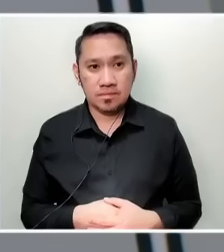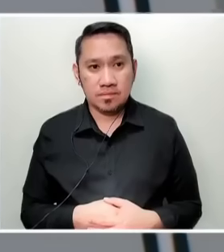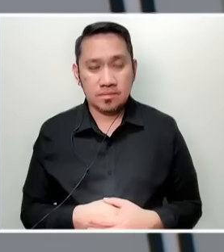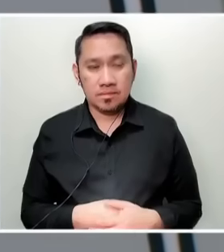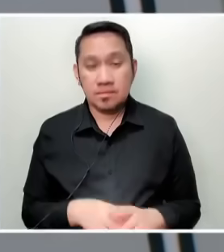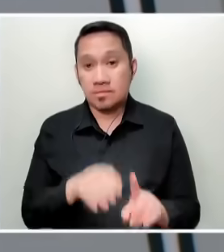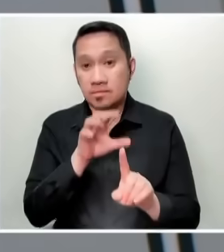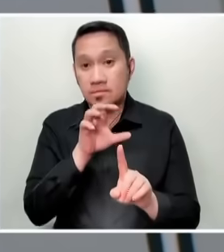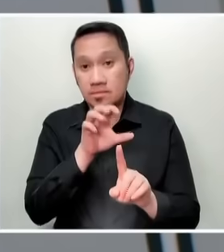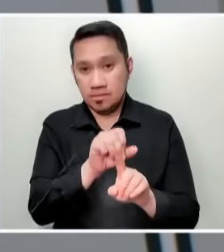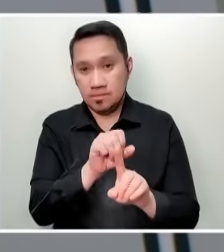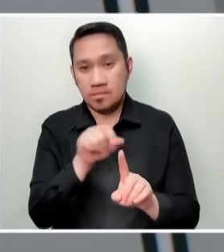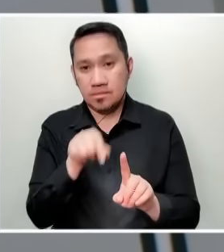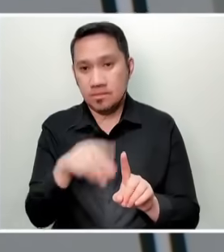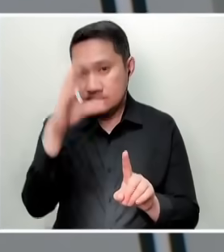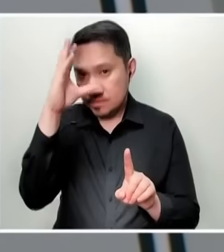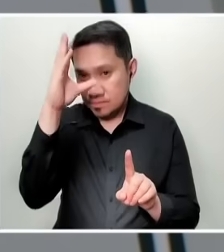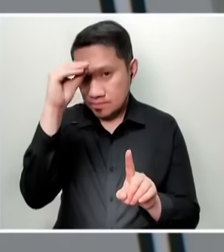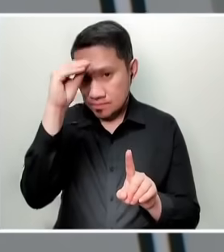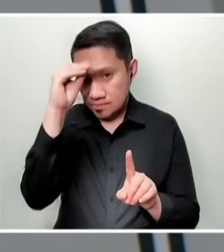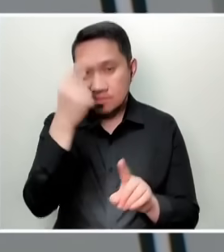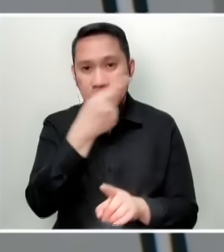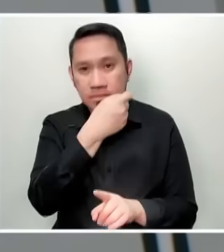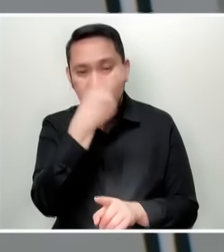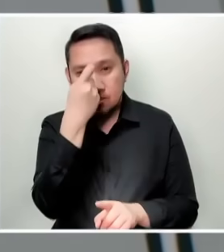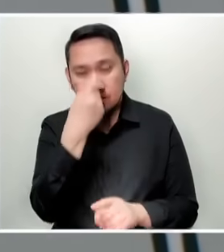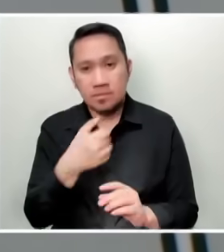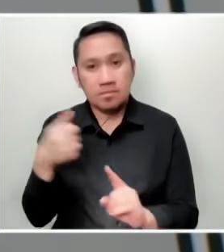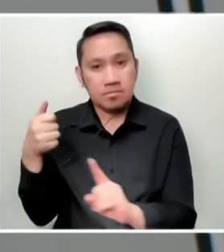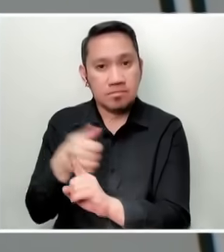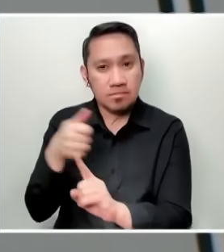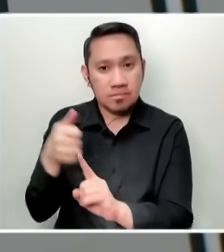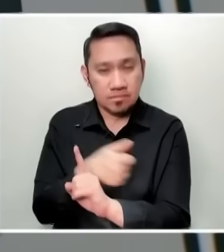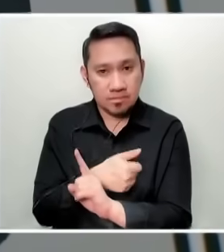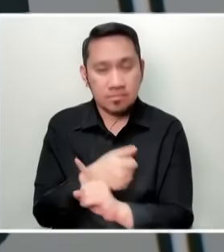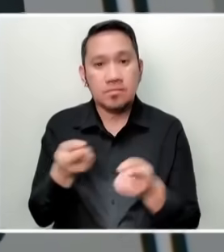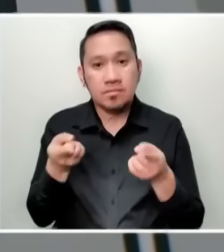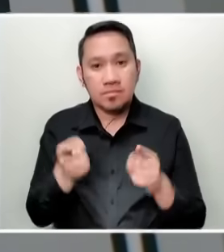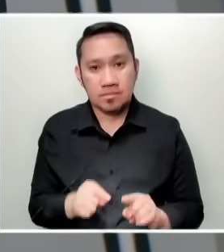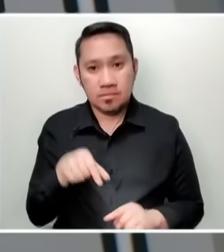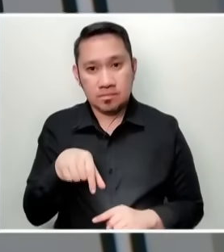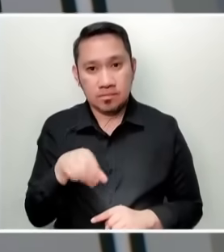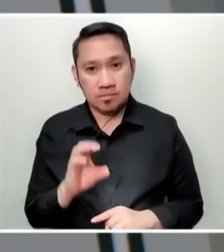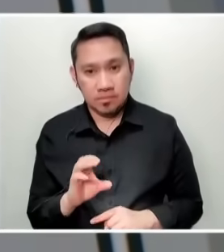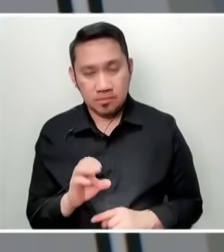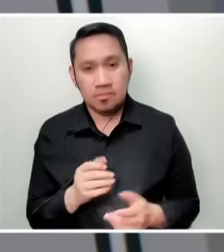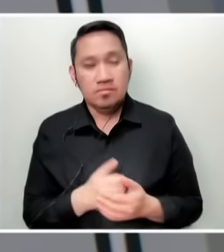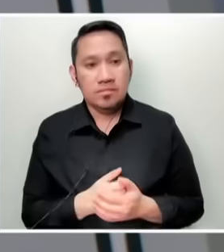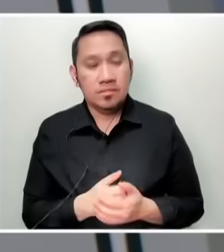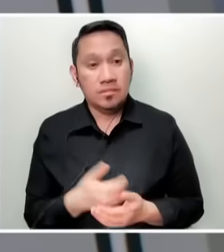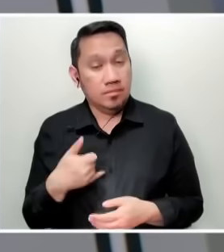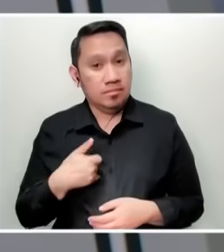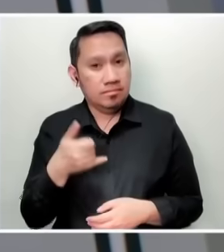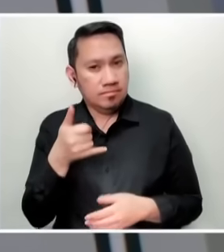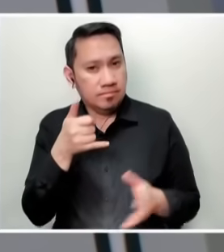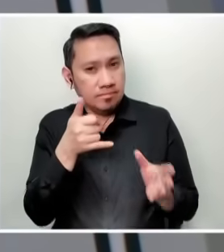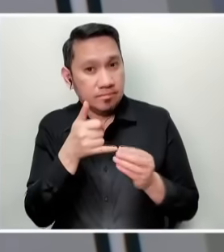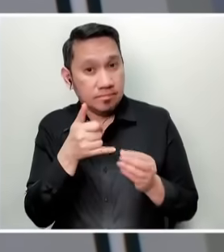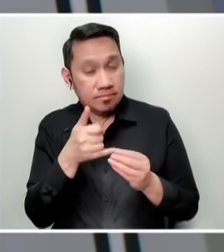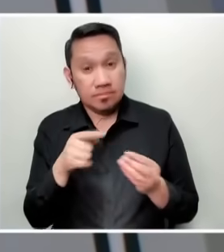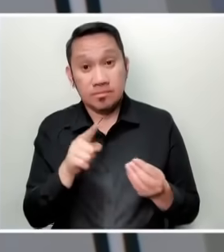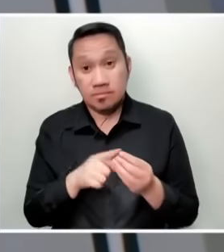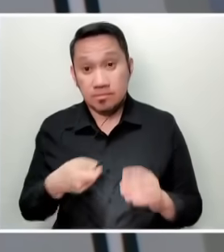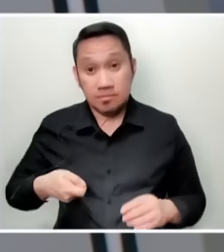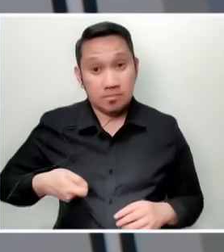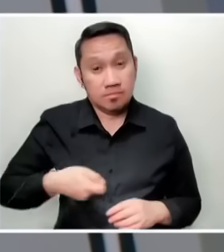Arestado po naman ang isang lalaki dahil sa pambubugbog sa Quezon City. Nakunan din ng body camera ng PNP ang pananaksak